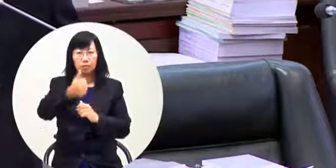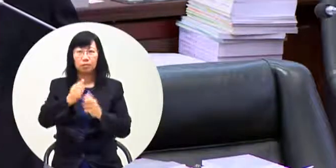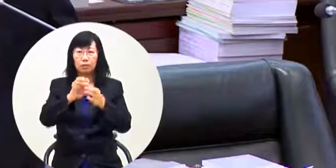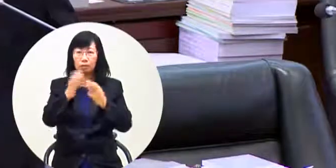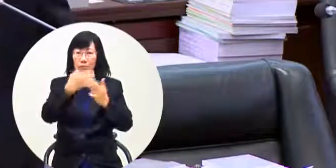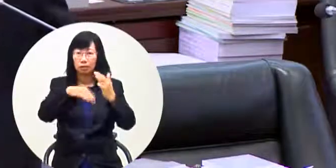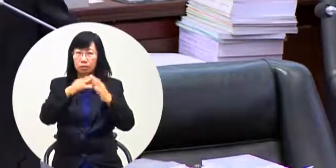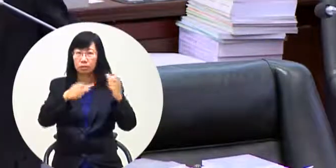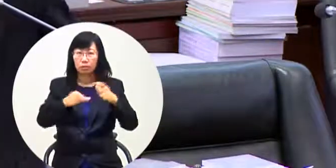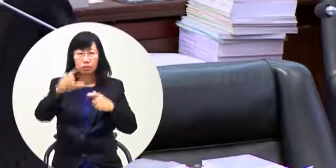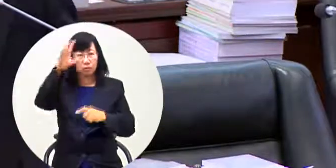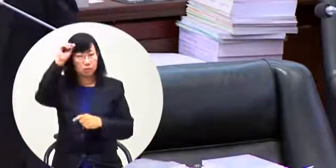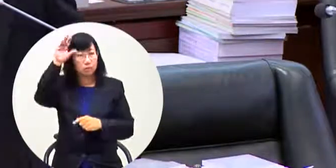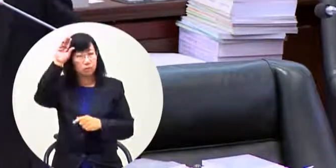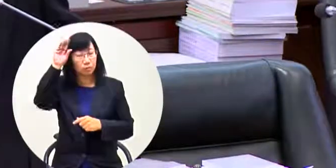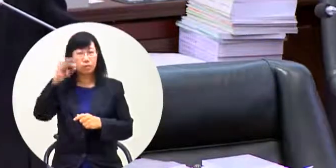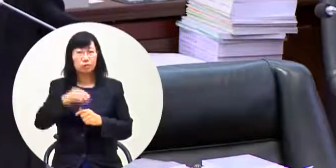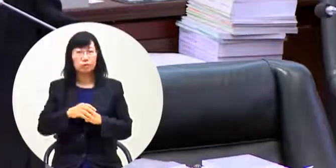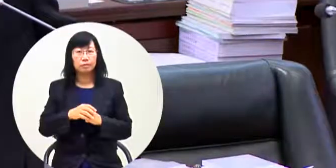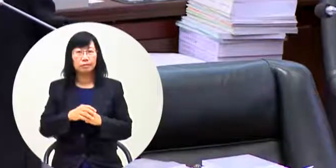个叫什么网哈？